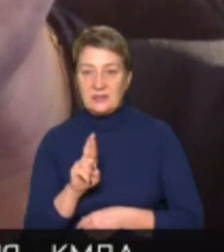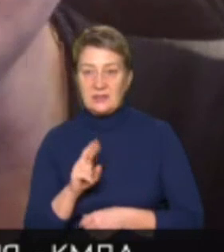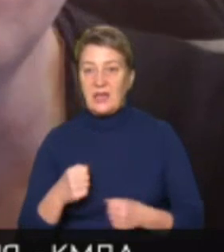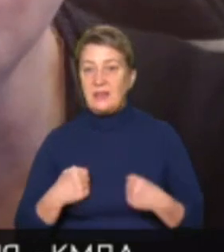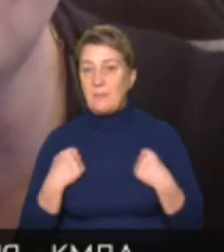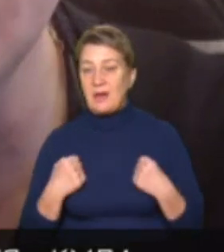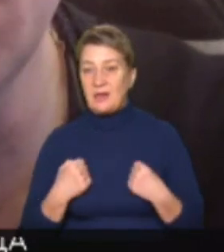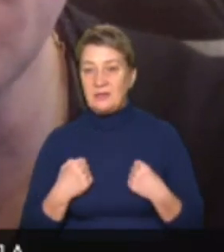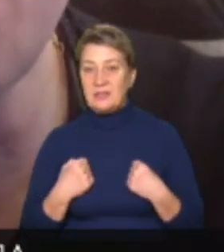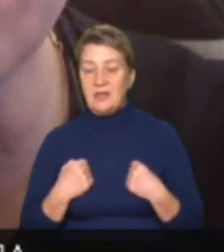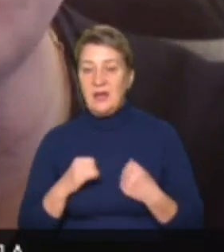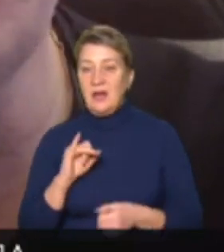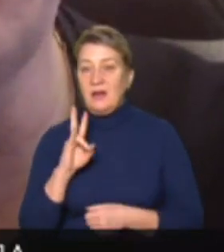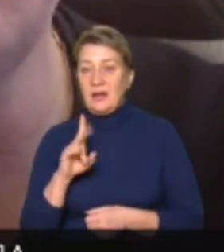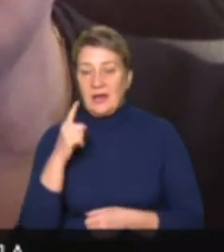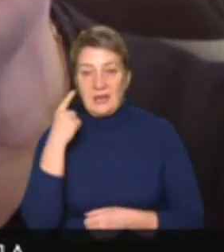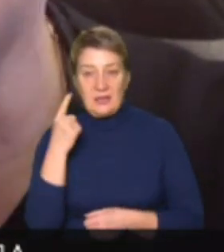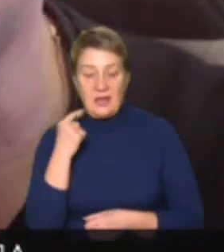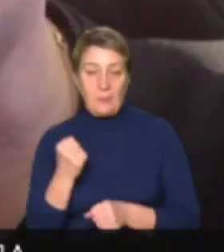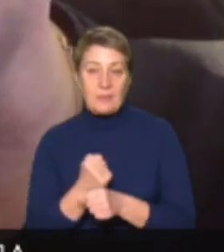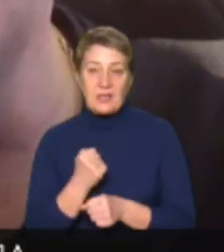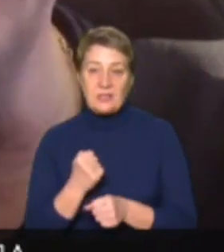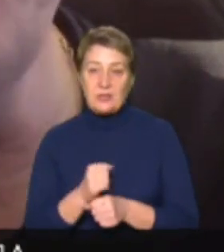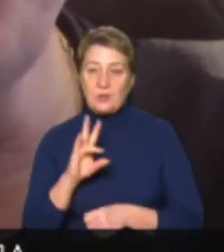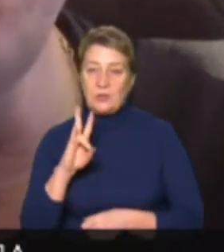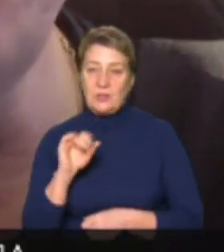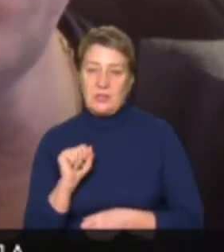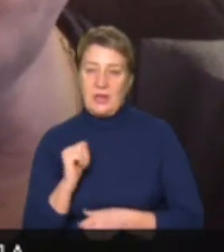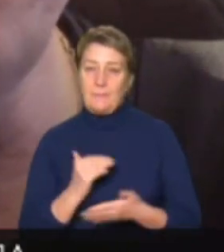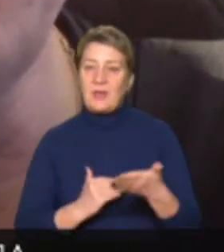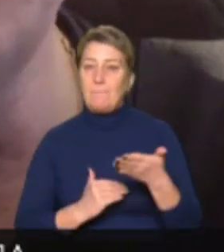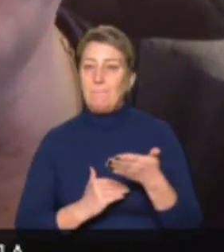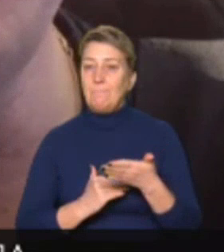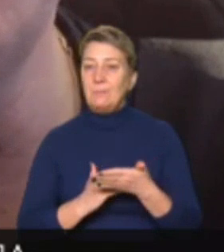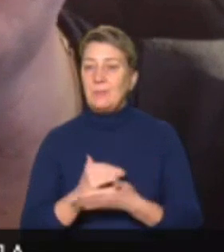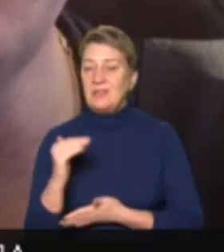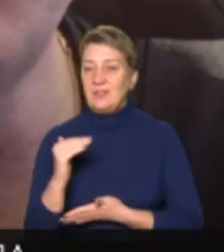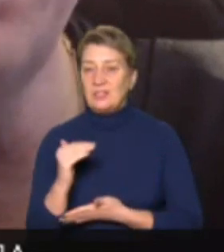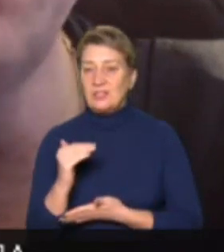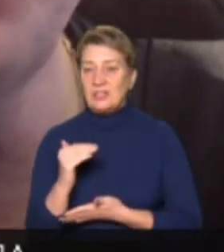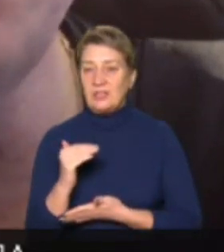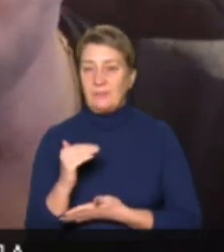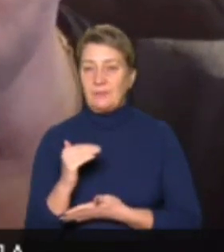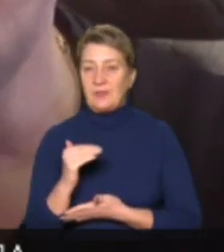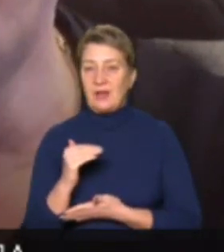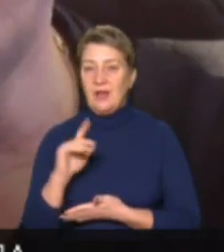намагається. Китай працює над підвищенням власної ваги